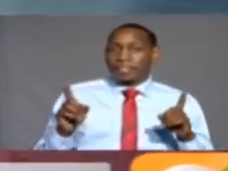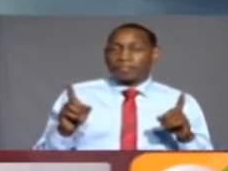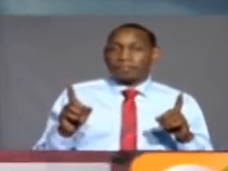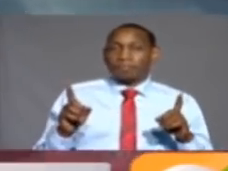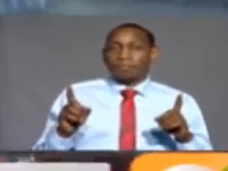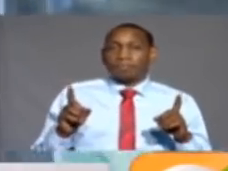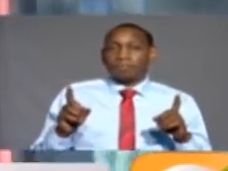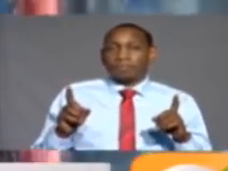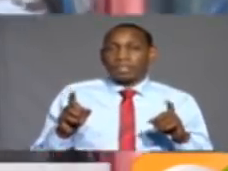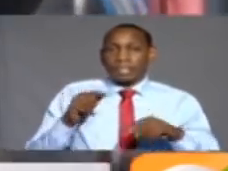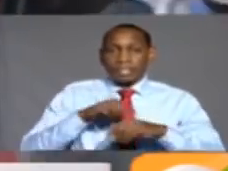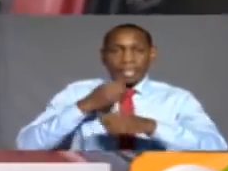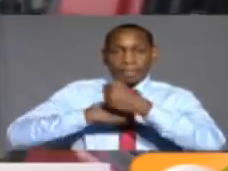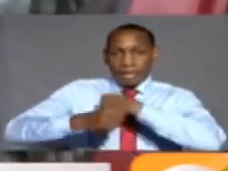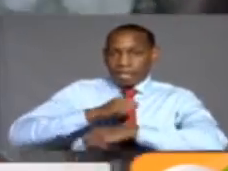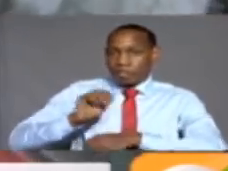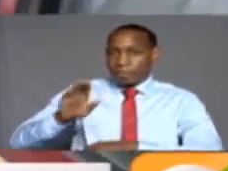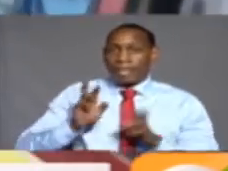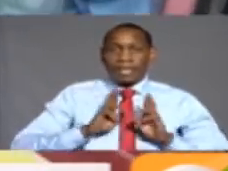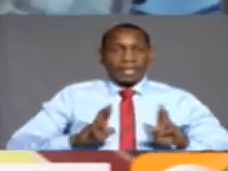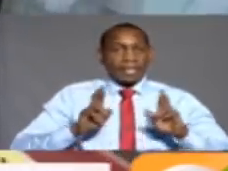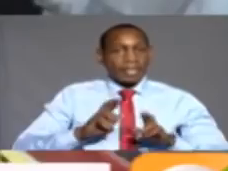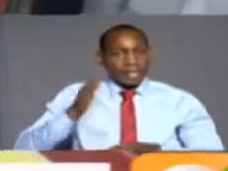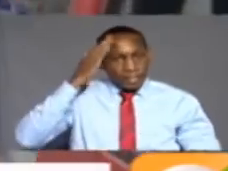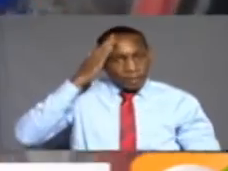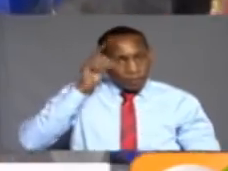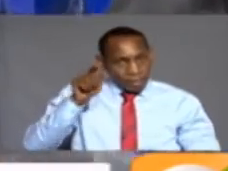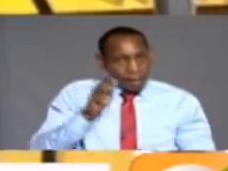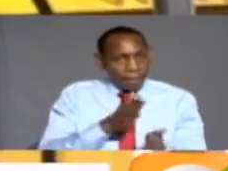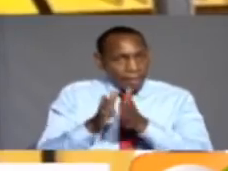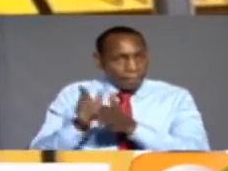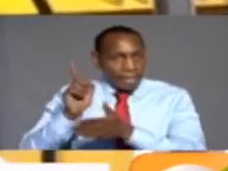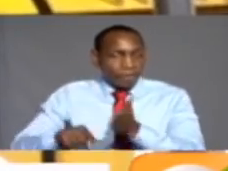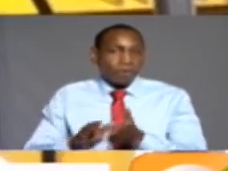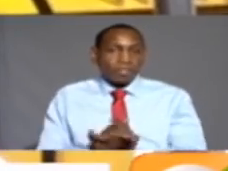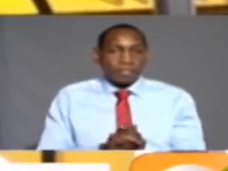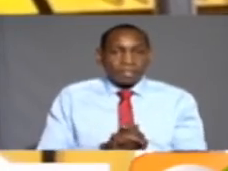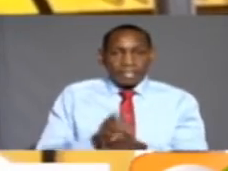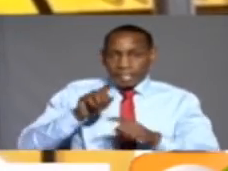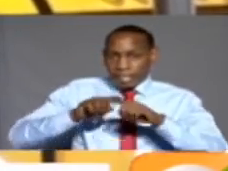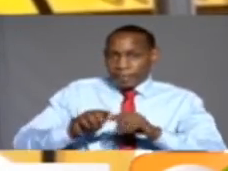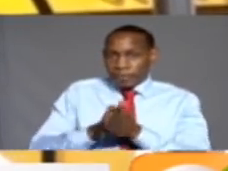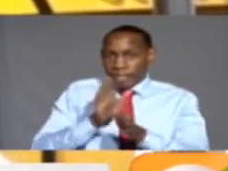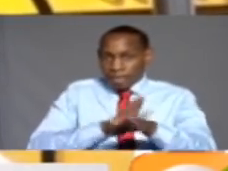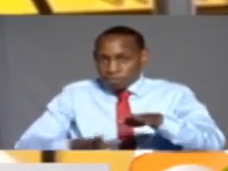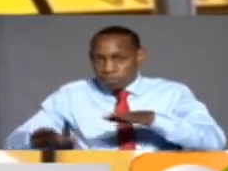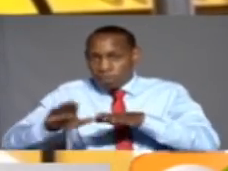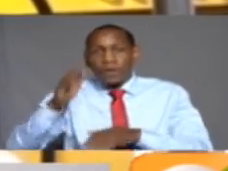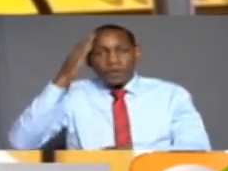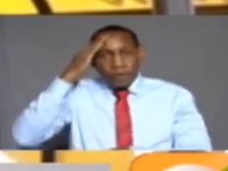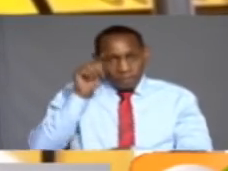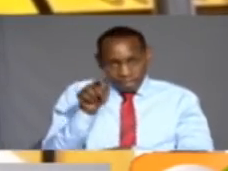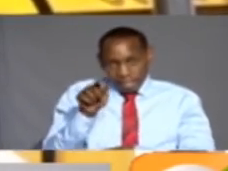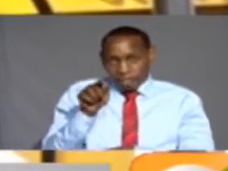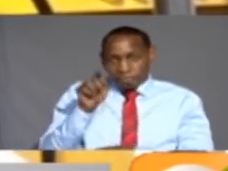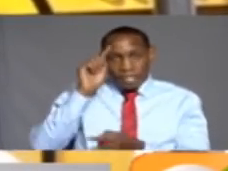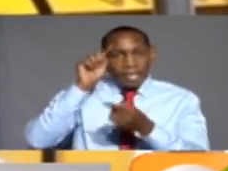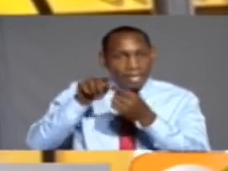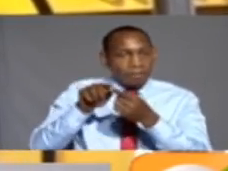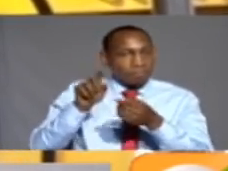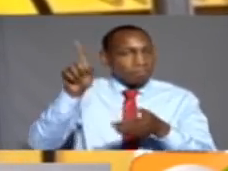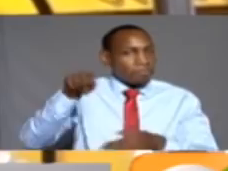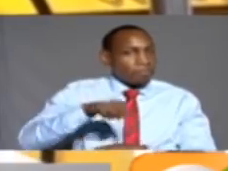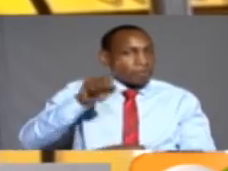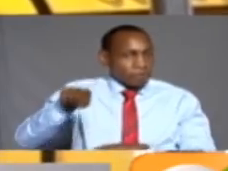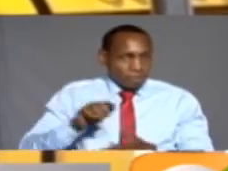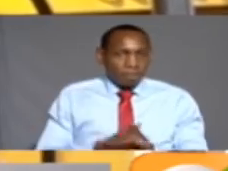na mimi akinifanya hivyo, huwa tayari nishamjua kulingana na vile atanivovateka ama ataniovalam, najua huyu kuna kitu anataka, kuna